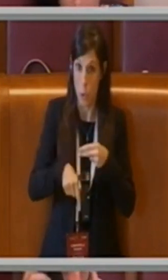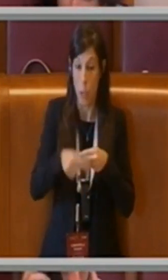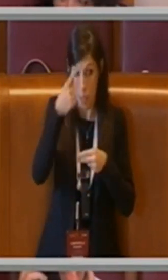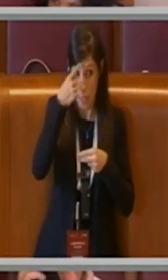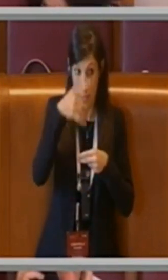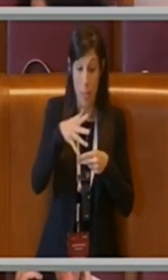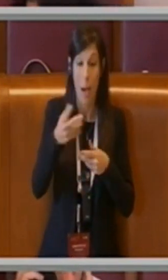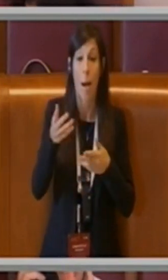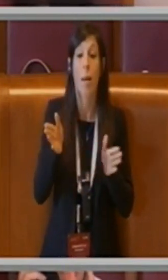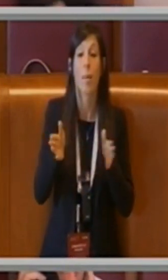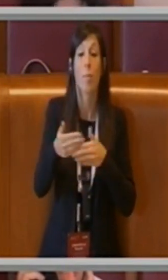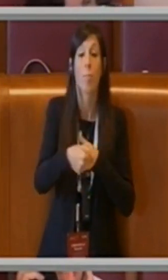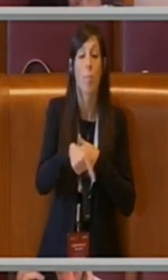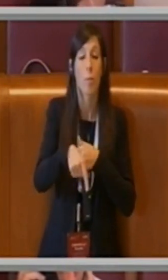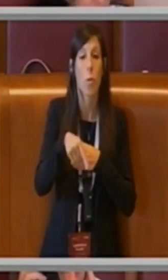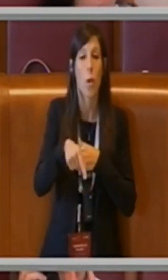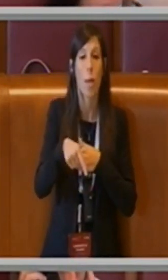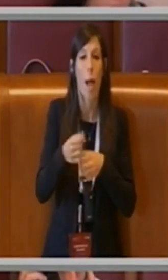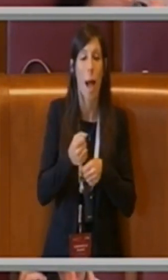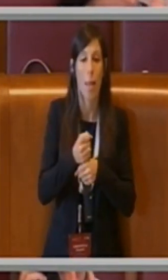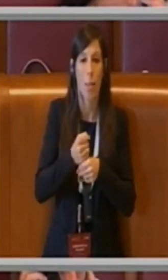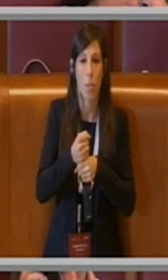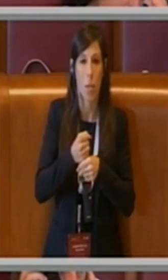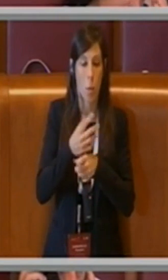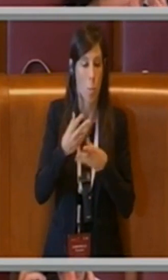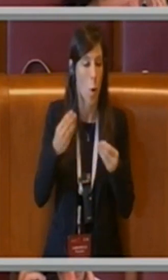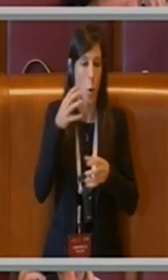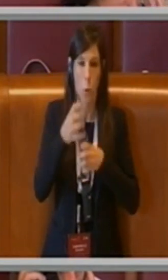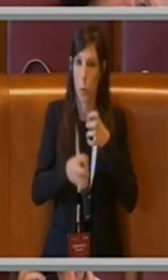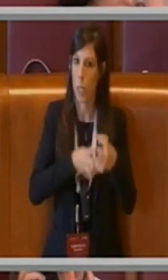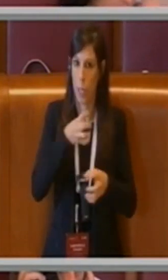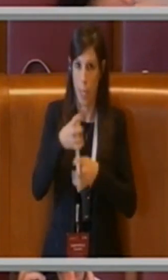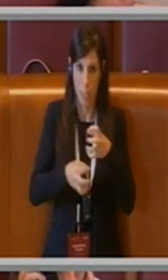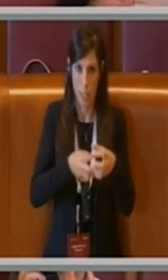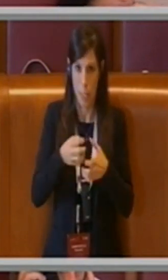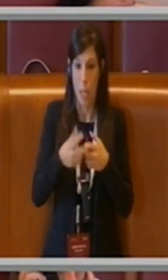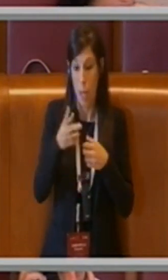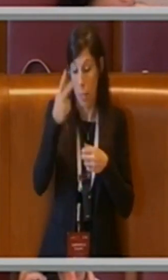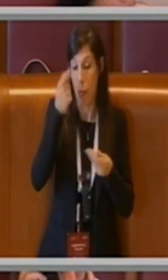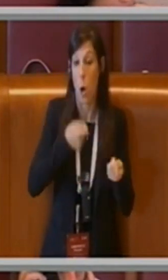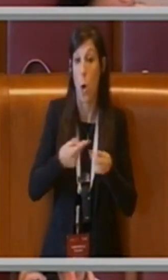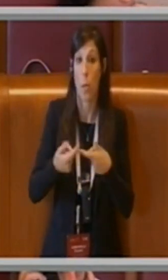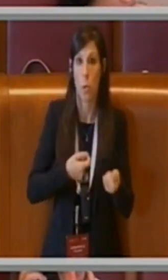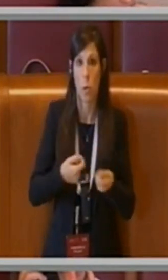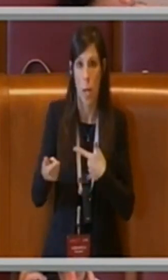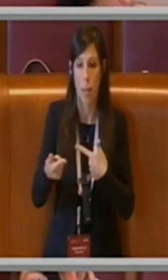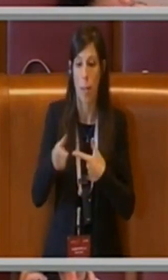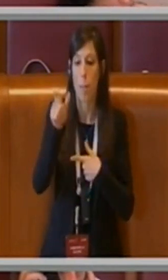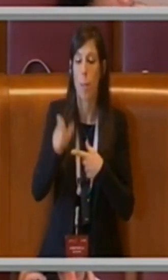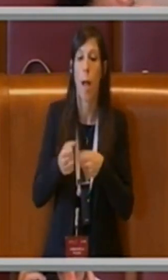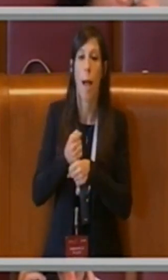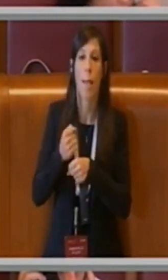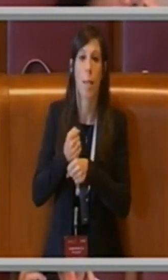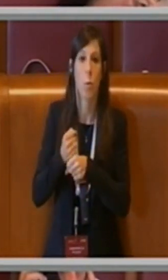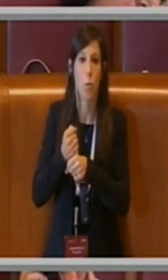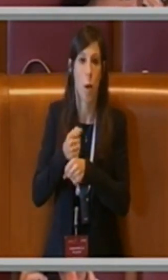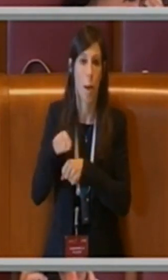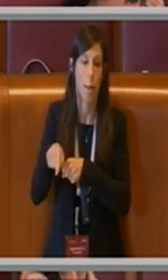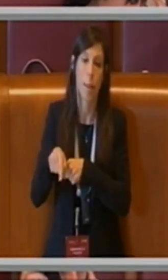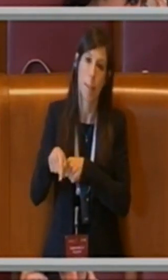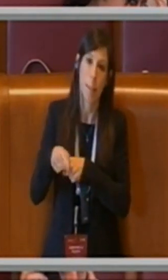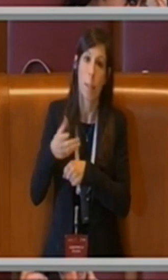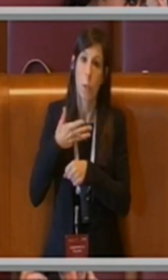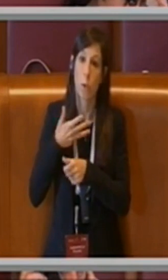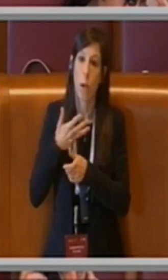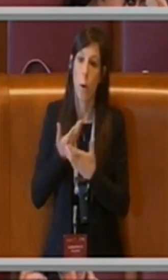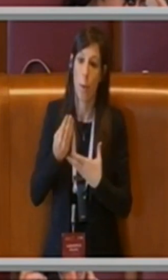crisi. Tutti sanno che l'artigiano tra i commercianti sicuramente è colui che ha dei